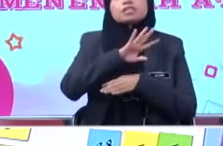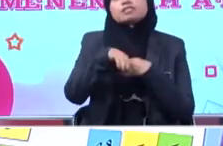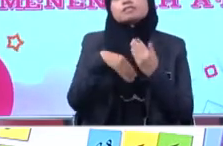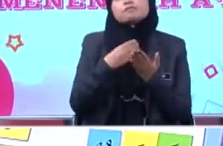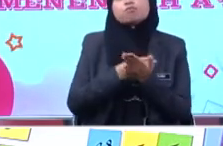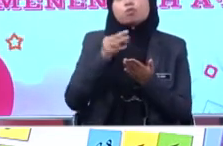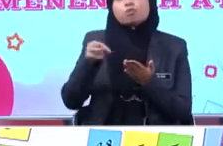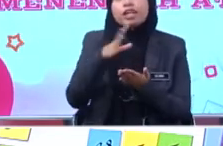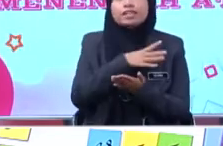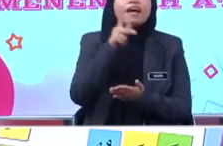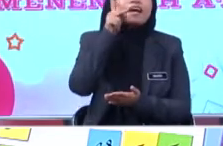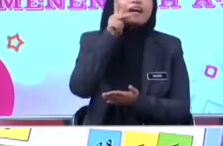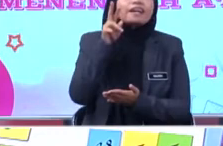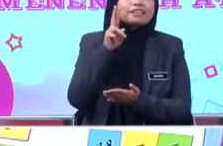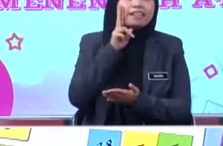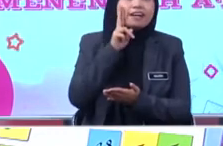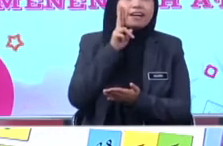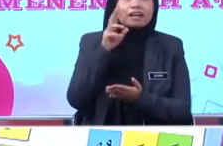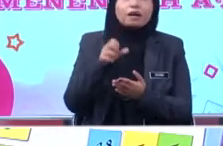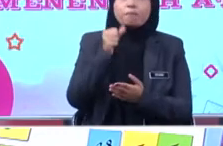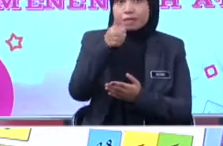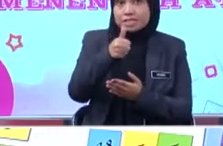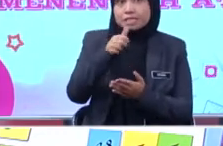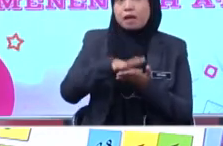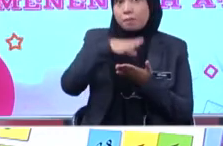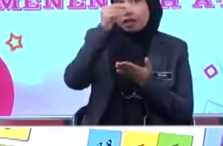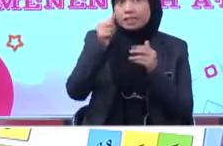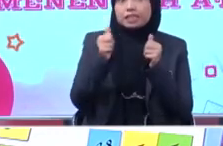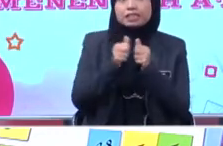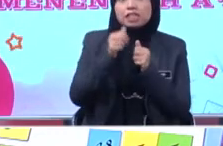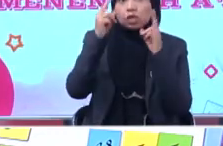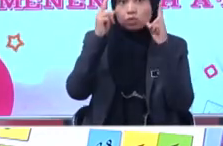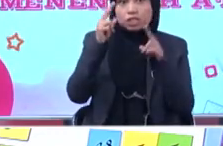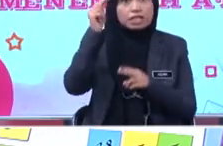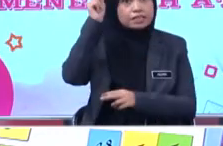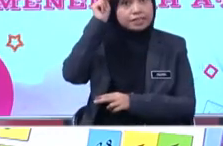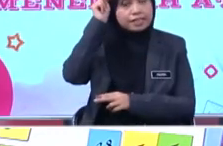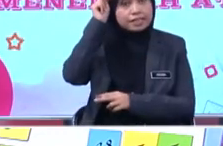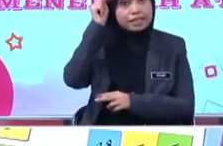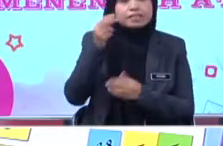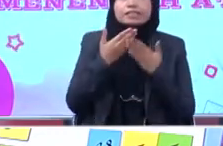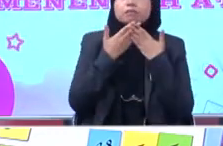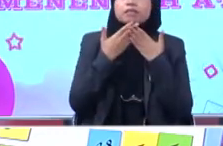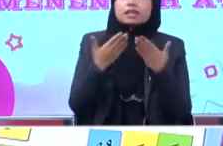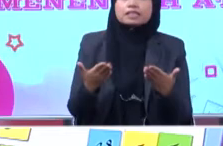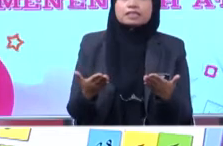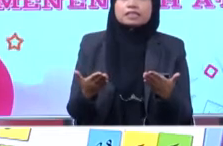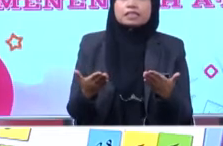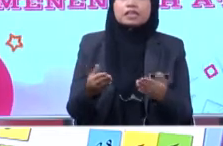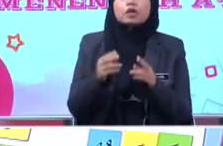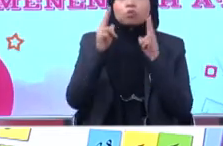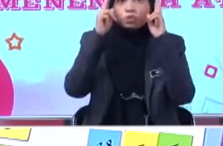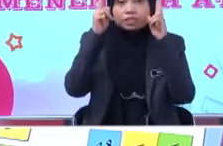kali Nasri sono belajar dengan ustadz Najmi muchsis Kalila Hai buat Ustadz Muhammad Nazir Khan Zainal